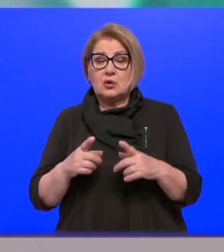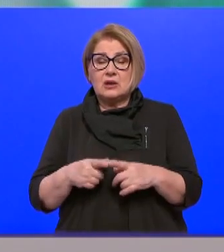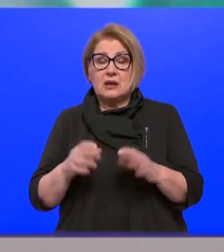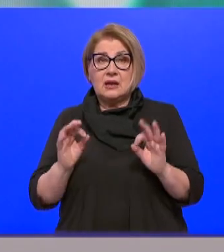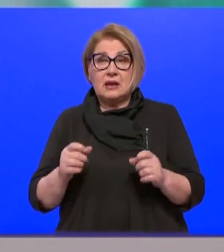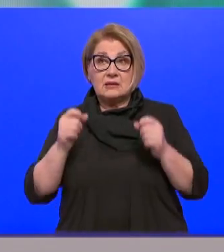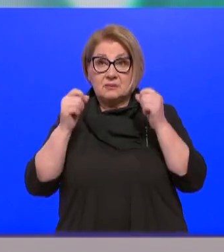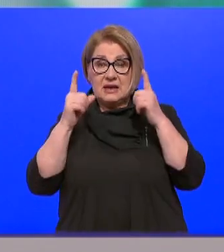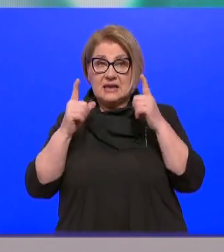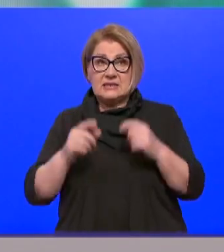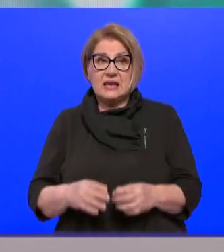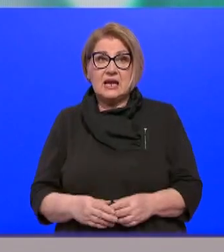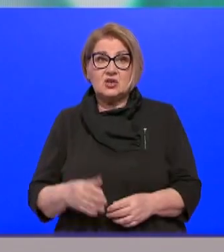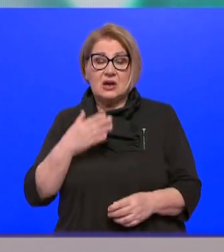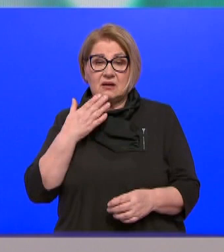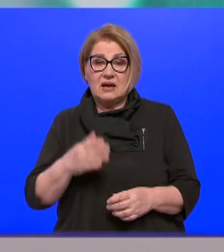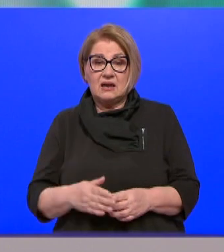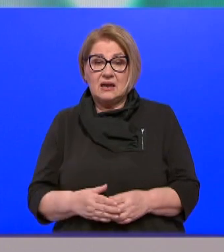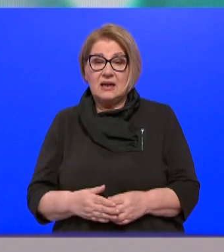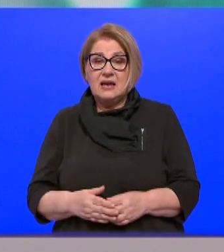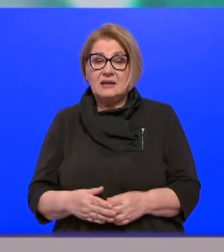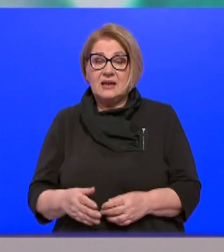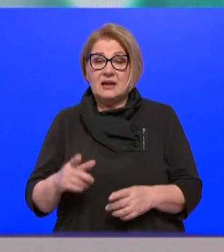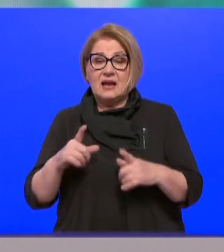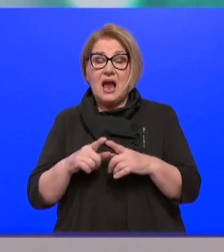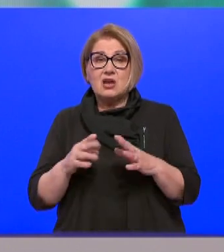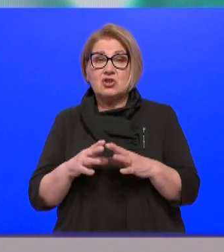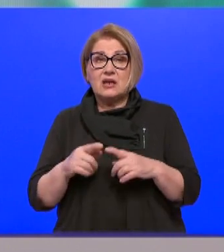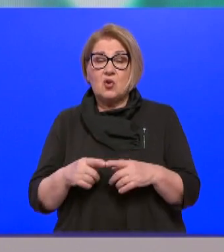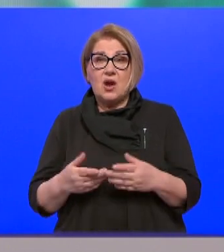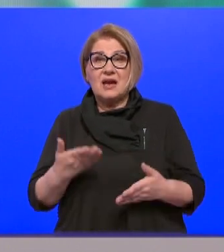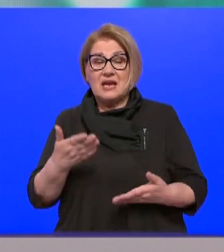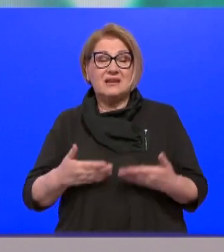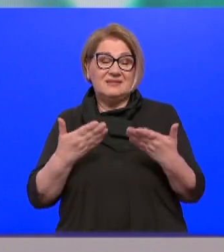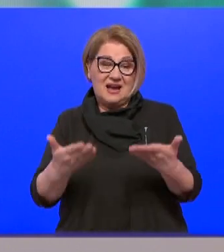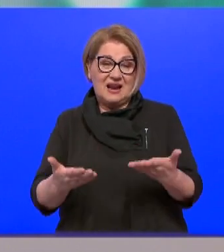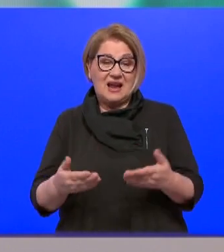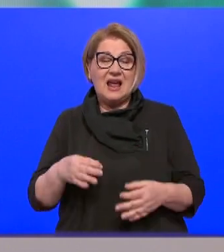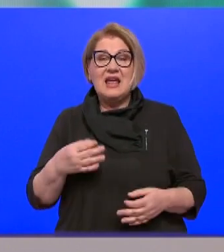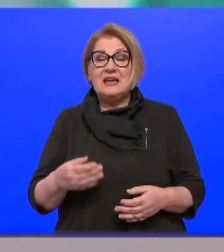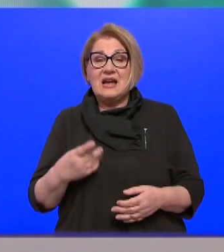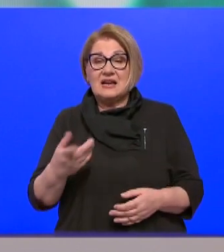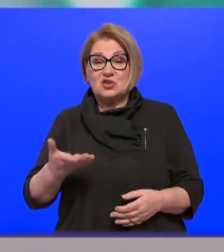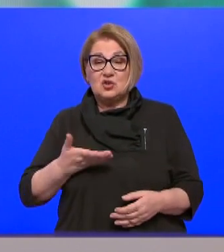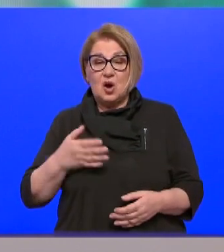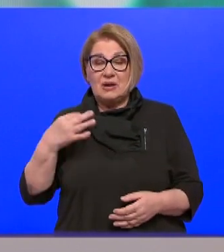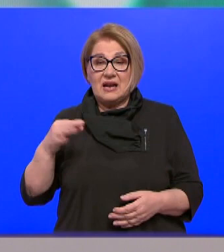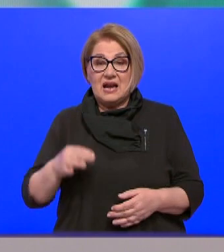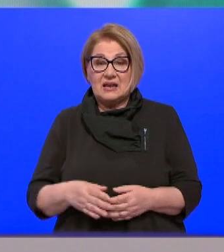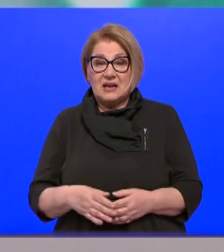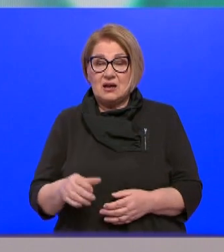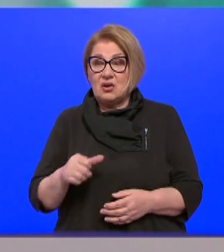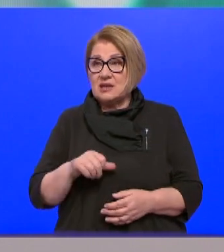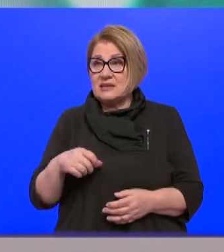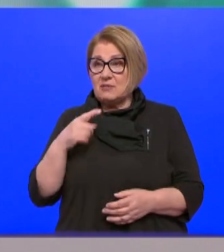silno iznenađena i hvala naravno mojoj Anđelici koja me kandidirala za ovu nagradu. Što uopće sam ja dobila nagradu, ja sam sama